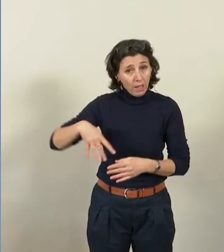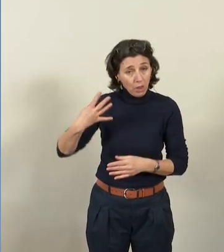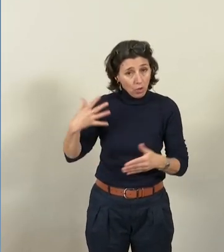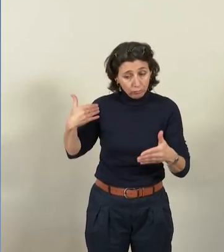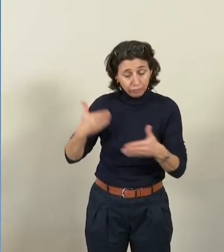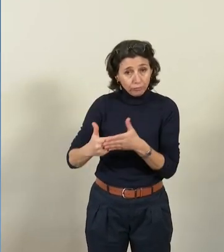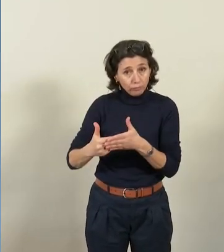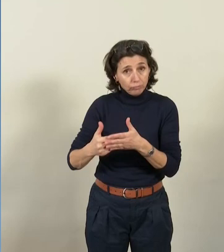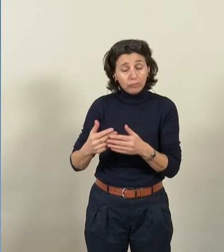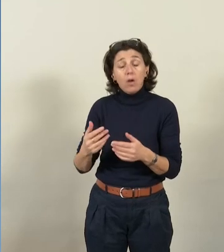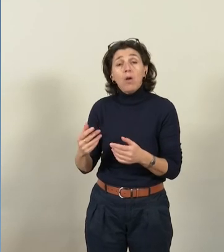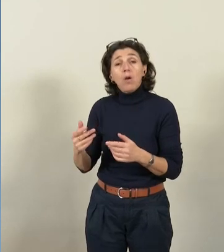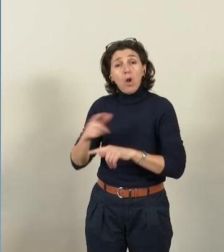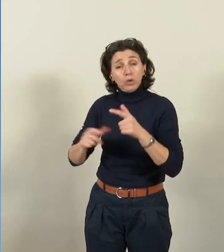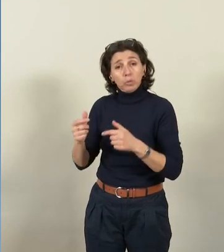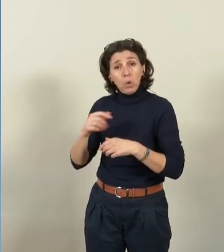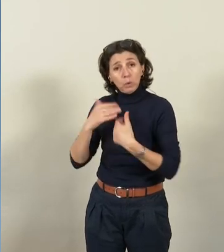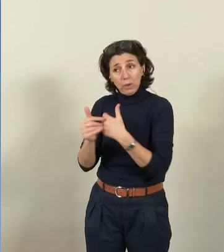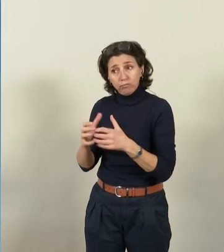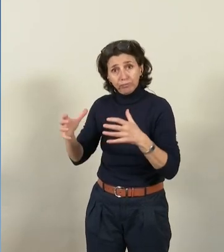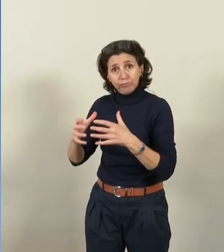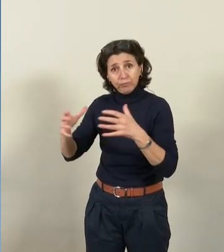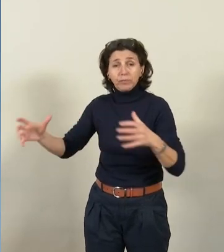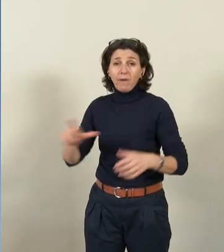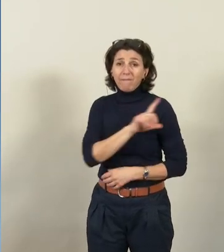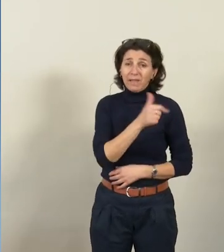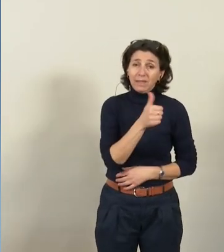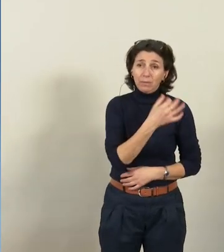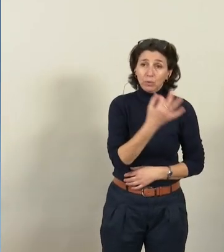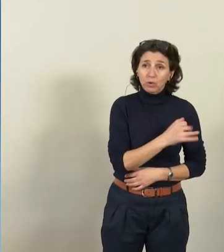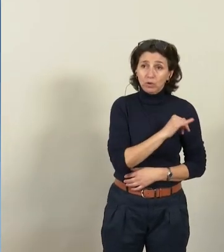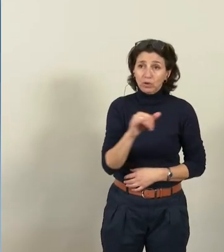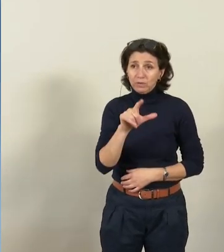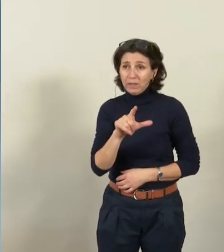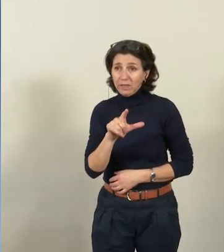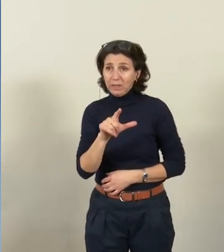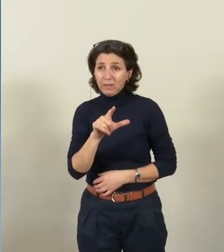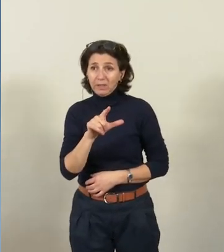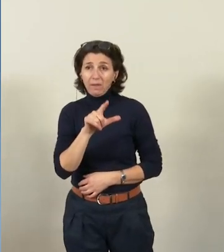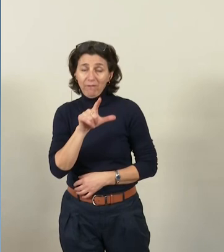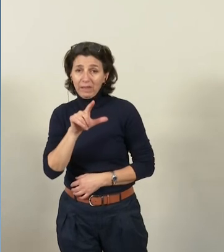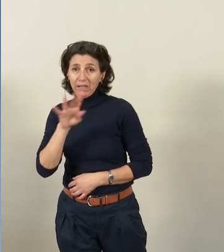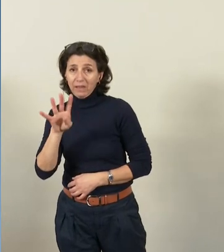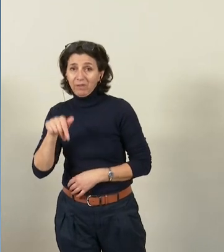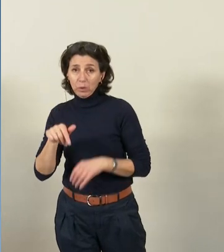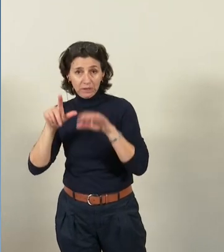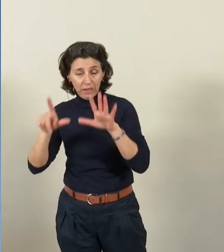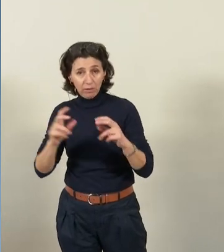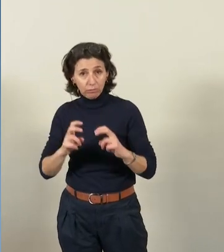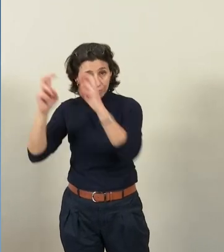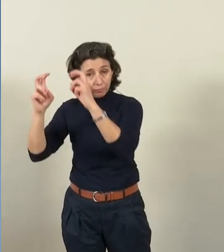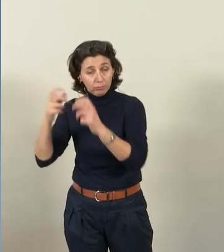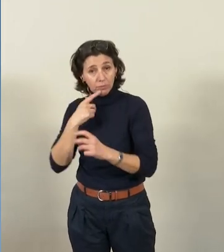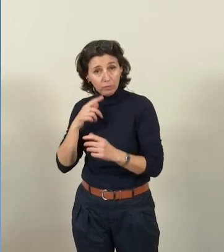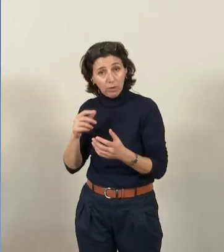qu'il est passé de 21 % à 24,7 donc vous voyez qu'en terme de euh d'obtention de des du respect de la